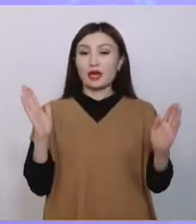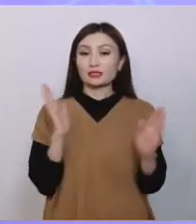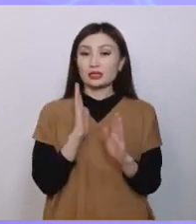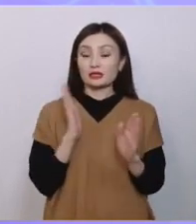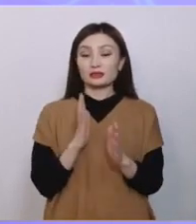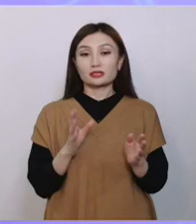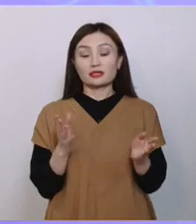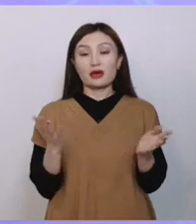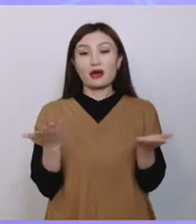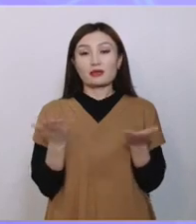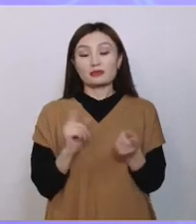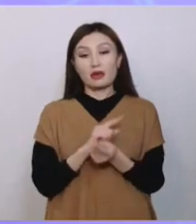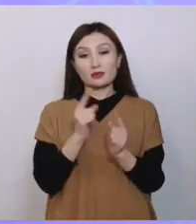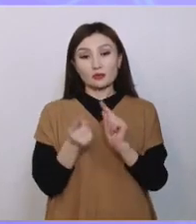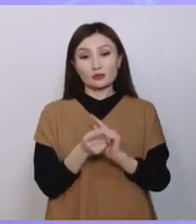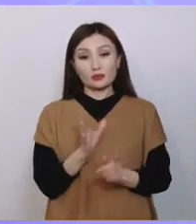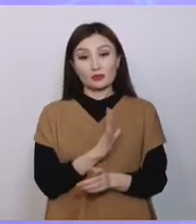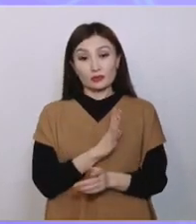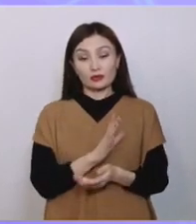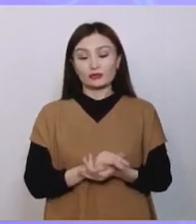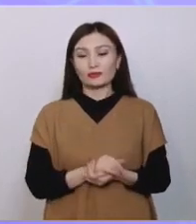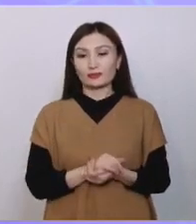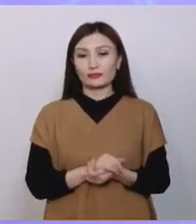Жаратылышта қандай өзгерулер болды?